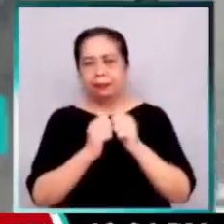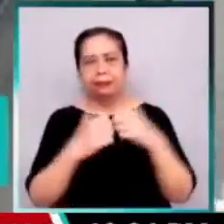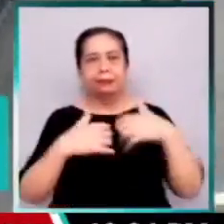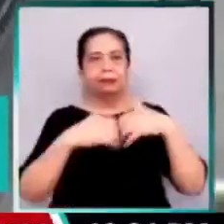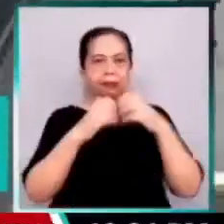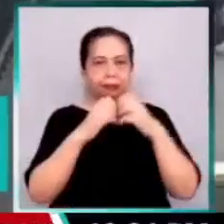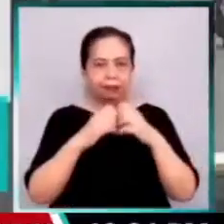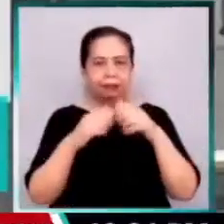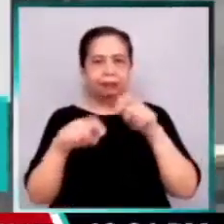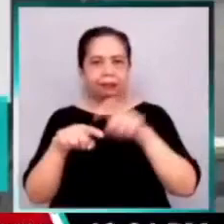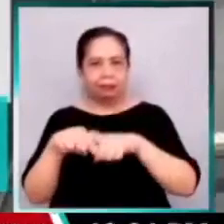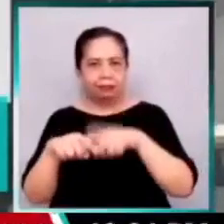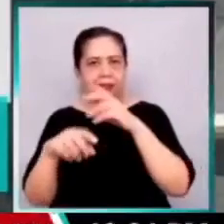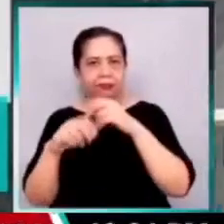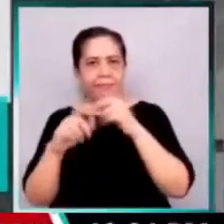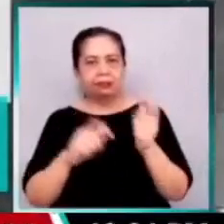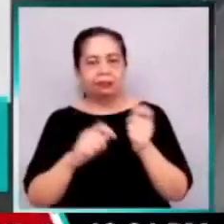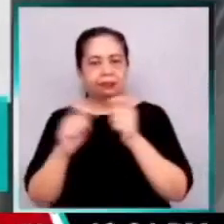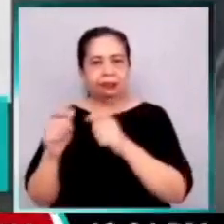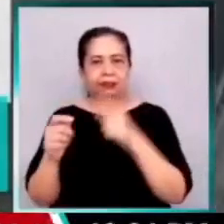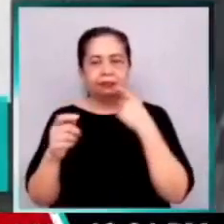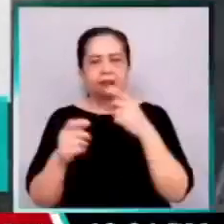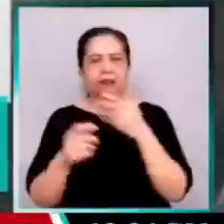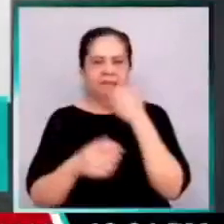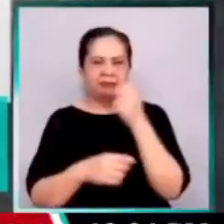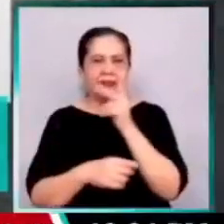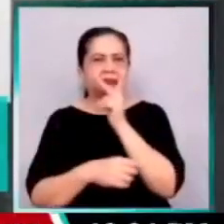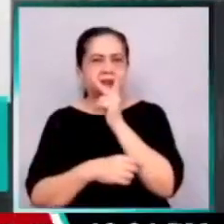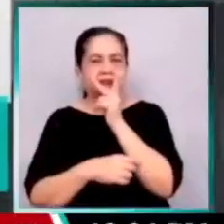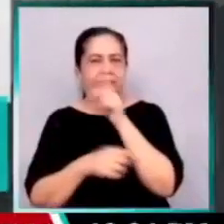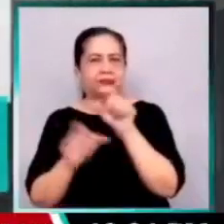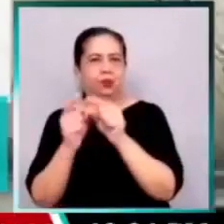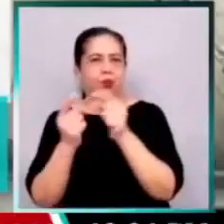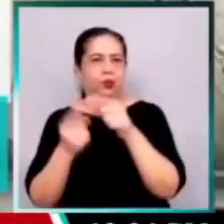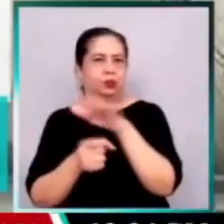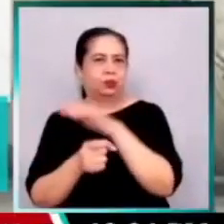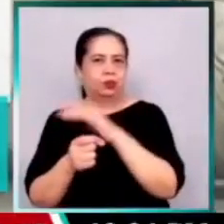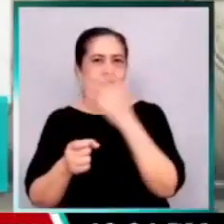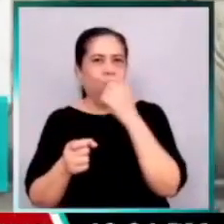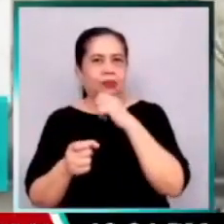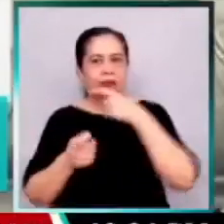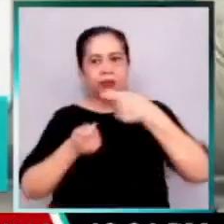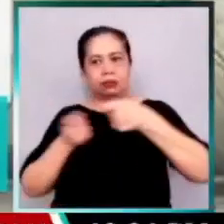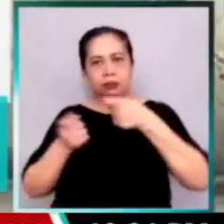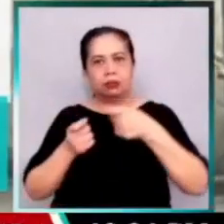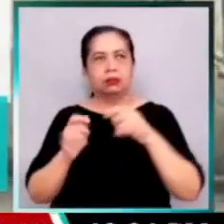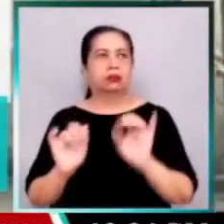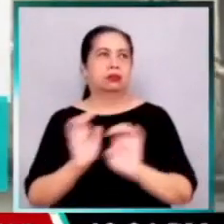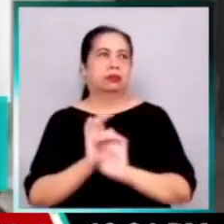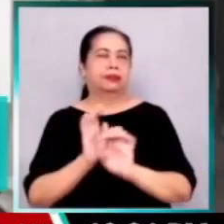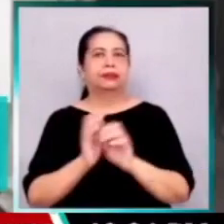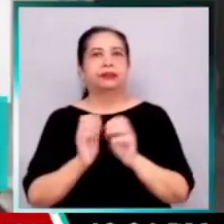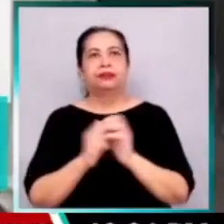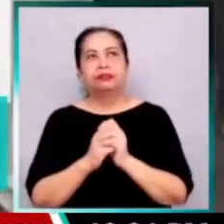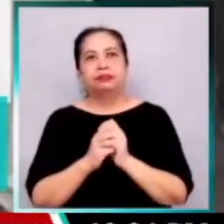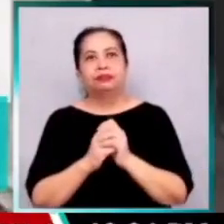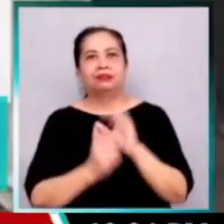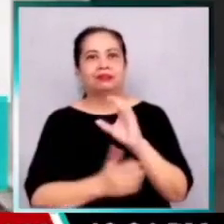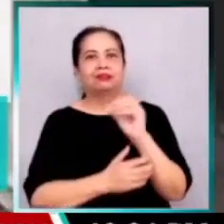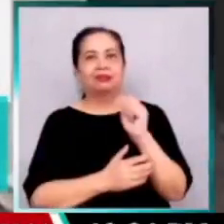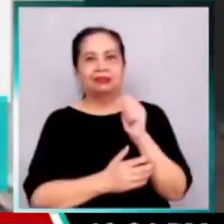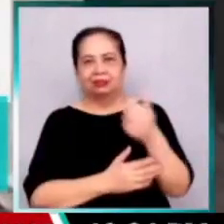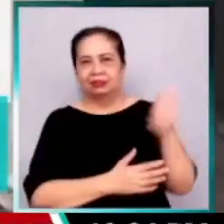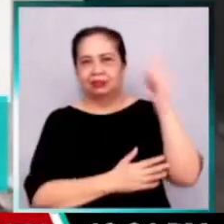Mas magaling, mas mahusay ang private sector sapagkat hindi sila governed ang mga katulad ng Commission on Audit. Pwede sila bumili